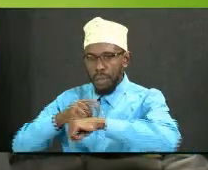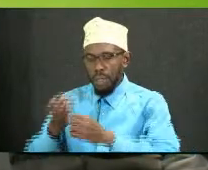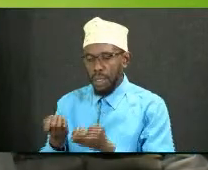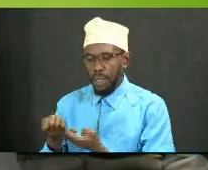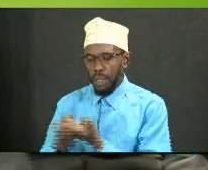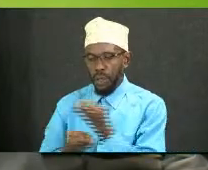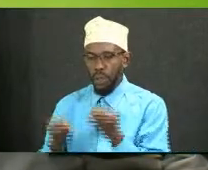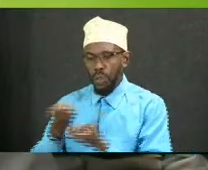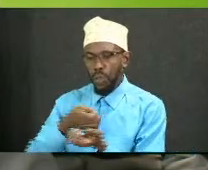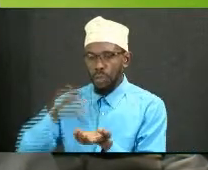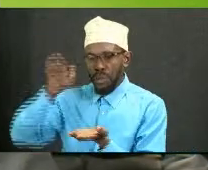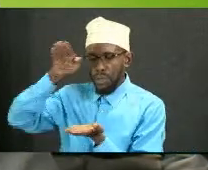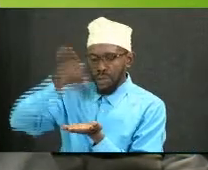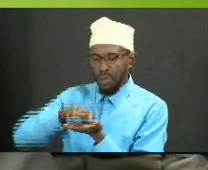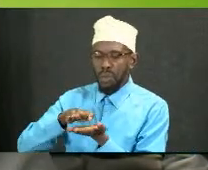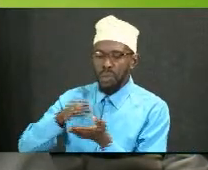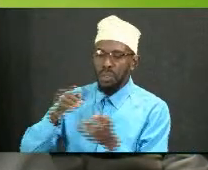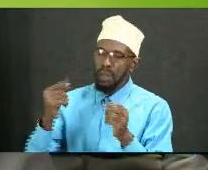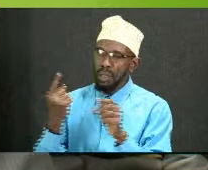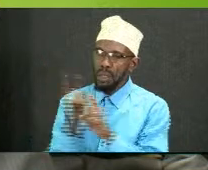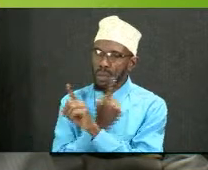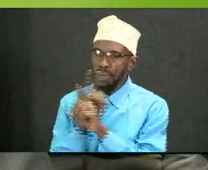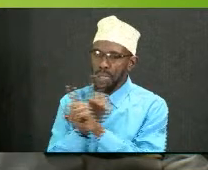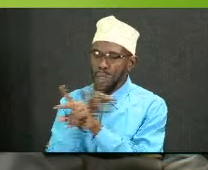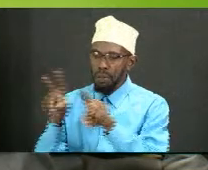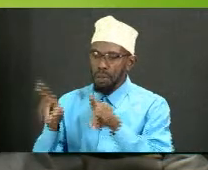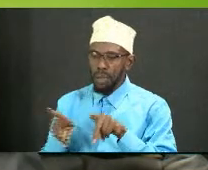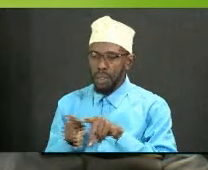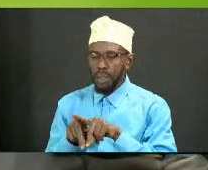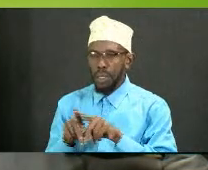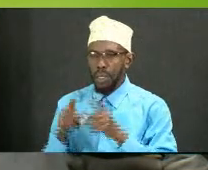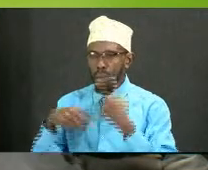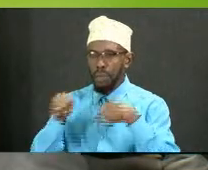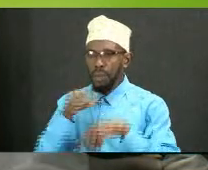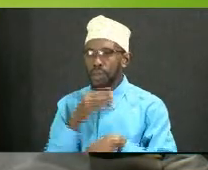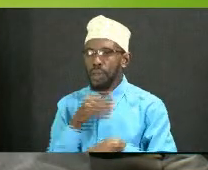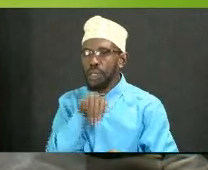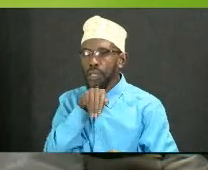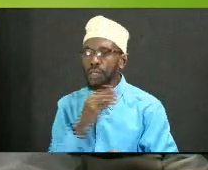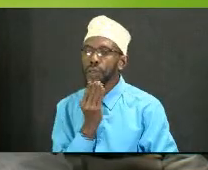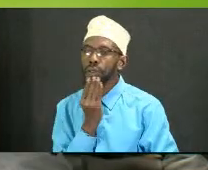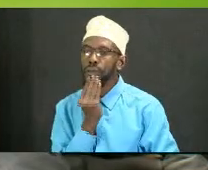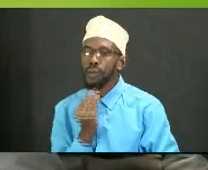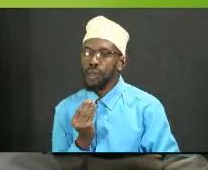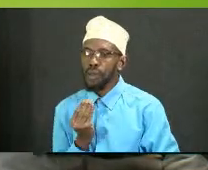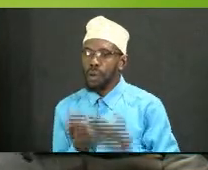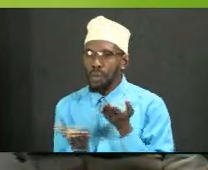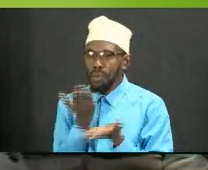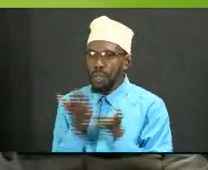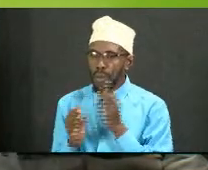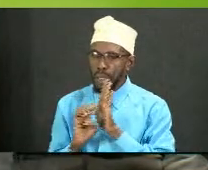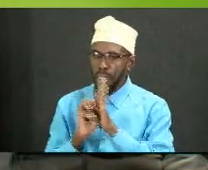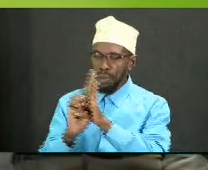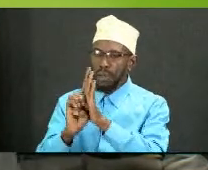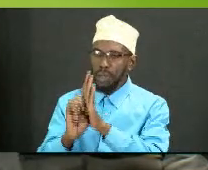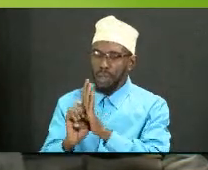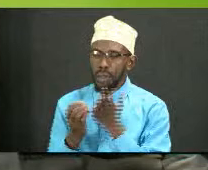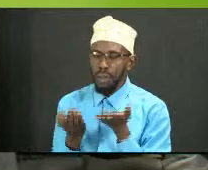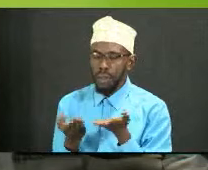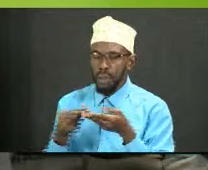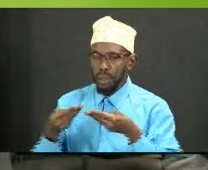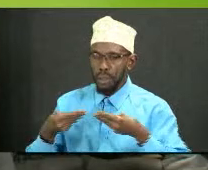uchumi unadorora katika kila kona. Nikija kwako Sheikh Badru Jafar, pengine utupatie